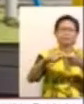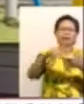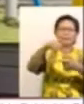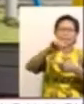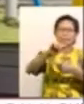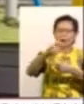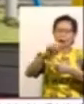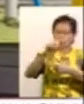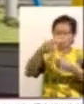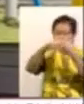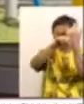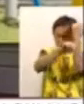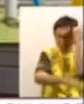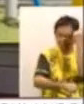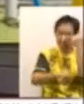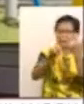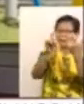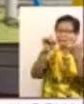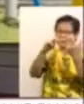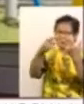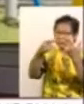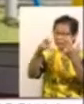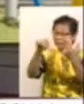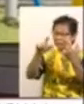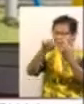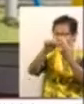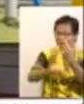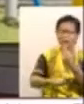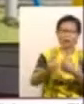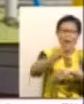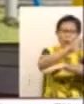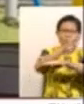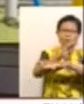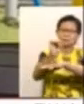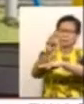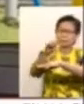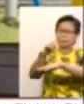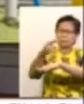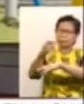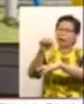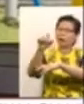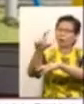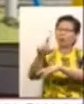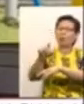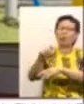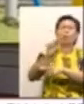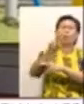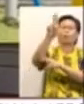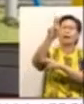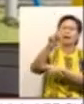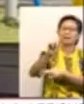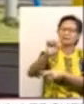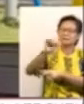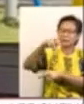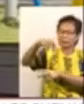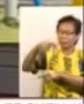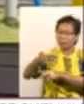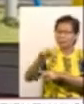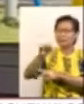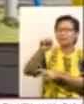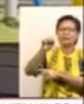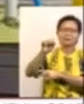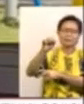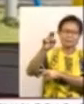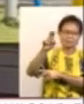Paguh arah selatan, Dengkil arah selatan, Gunung Semanggul arah utara, Tapah arah selatan dan Seremban